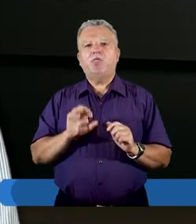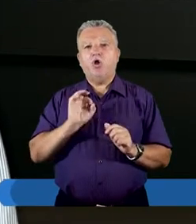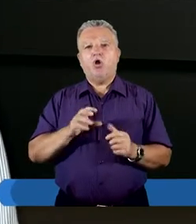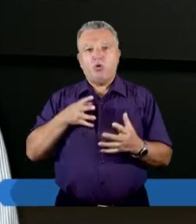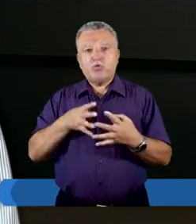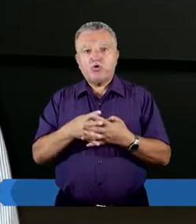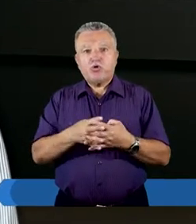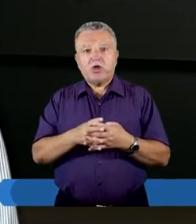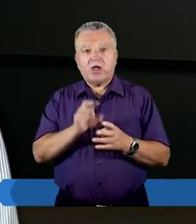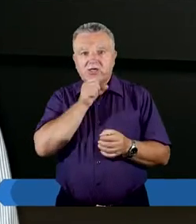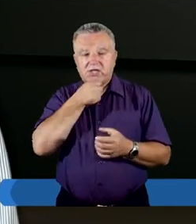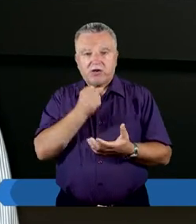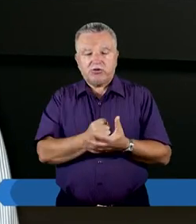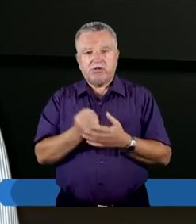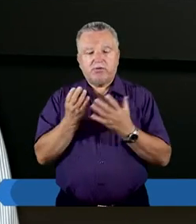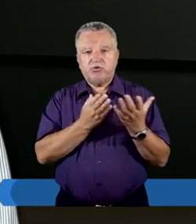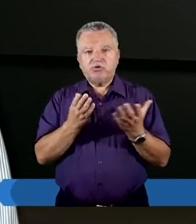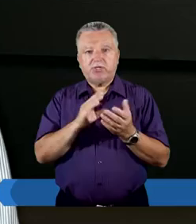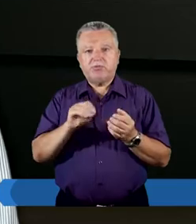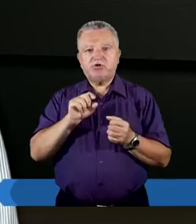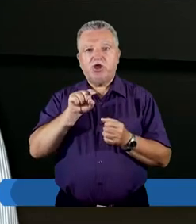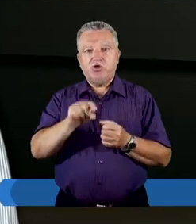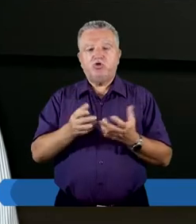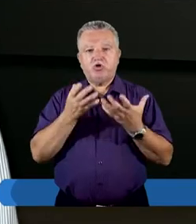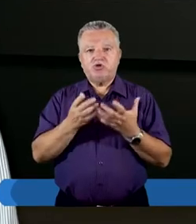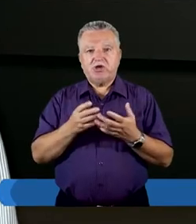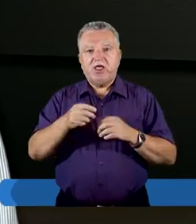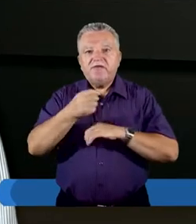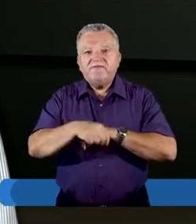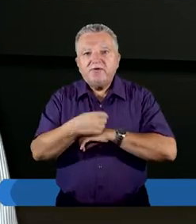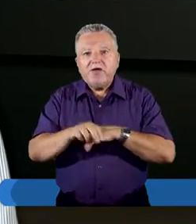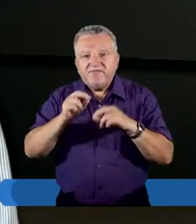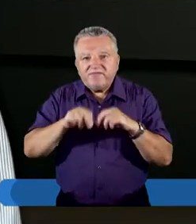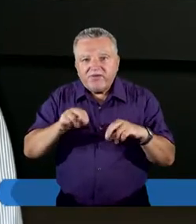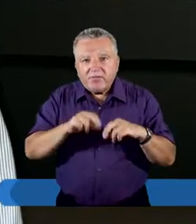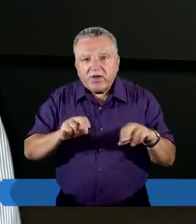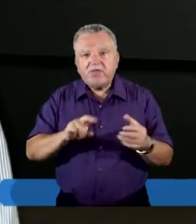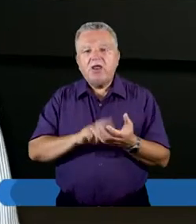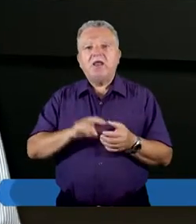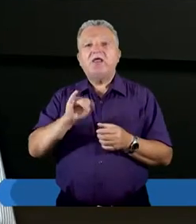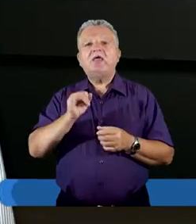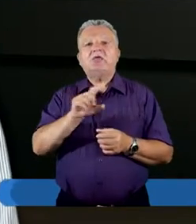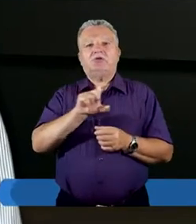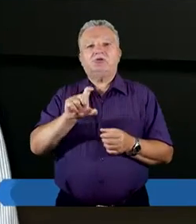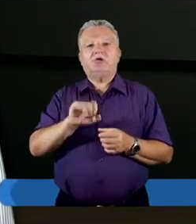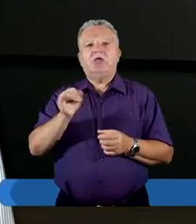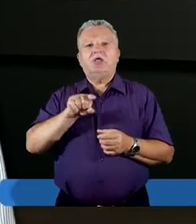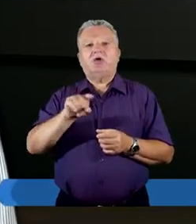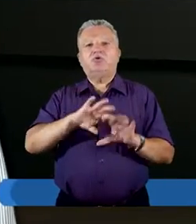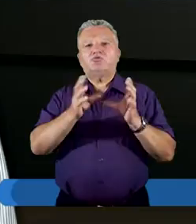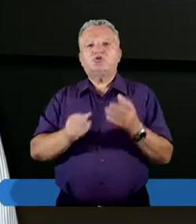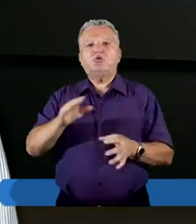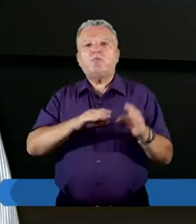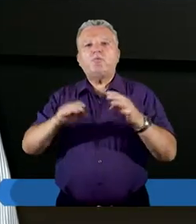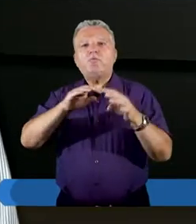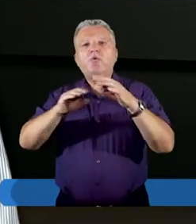Starego Testamentu czytamy, że to chcieli wybadać, na który czas, jak to wszystko się poukłada.